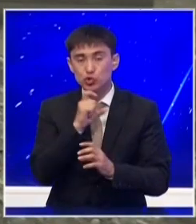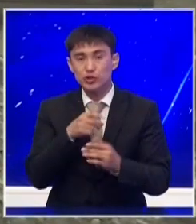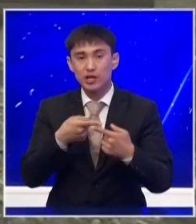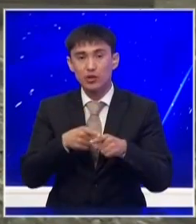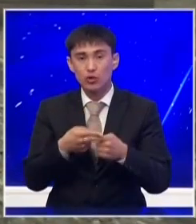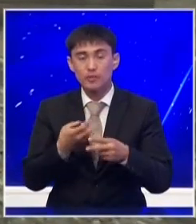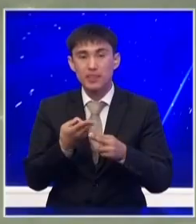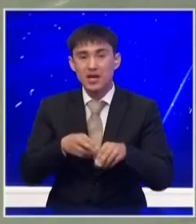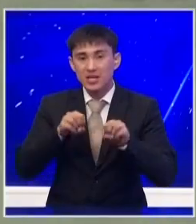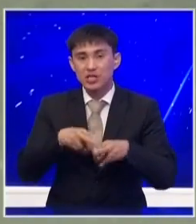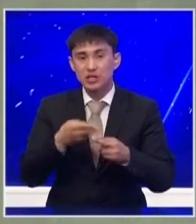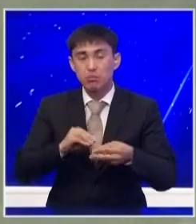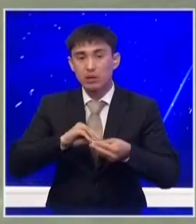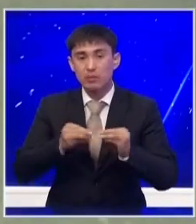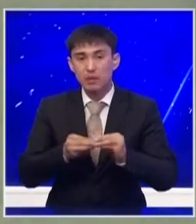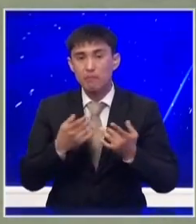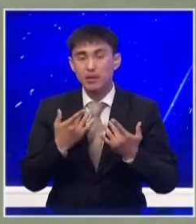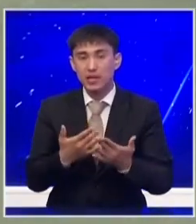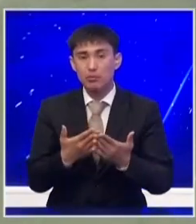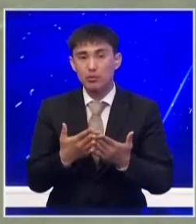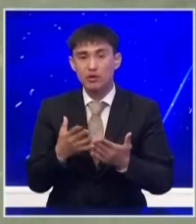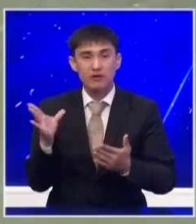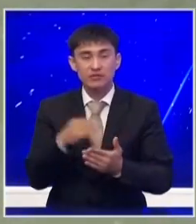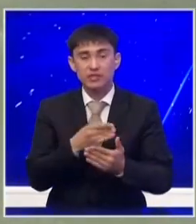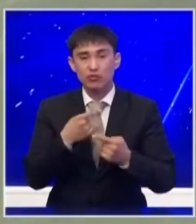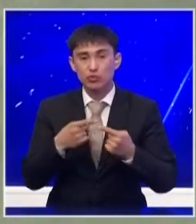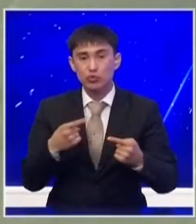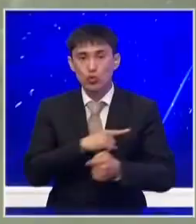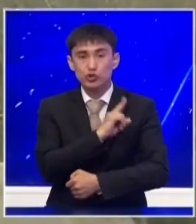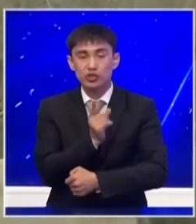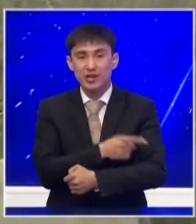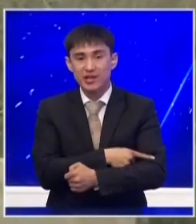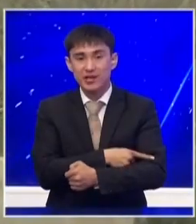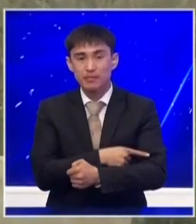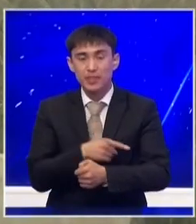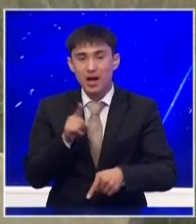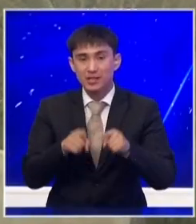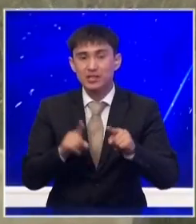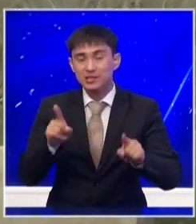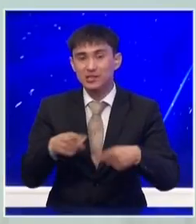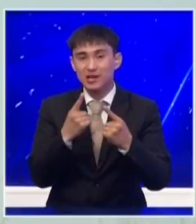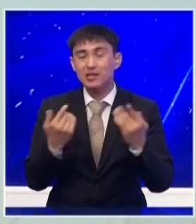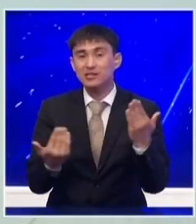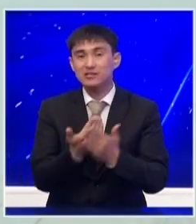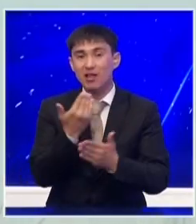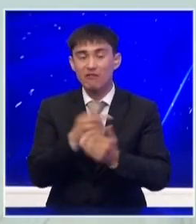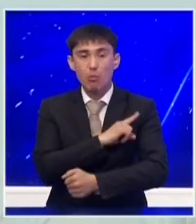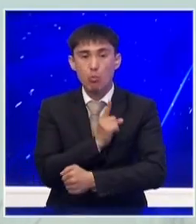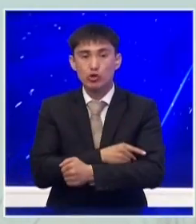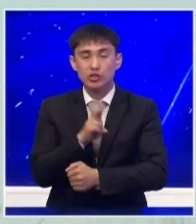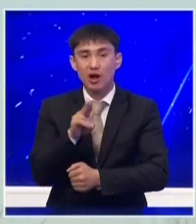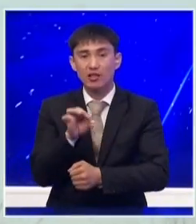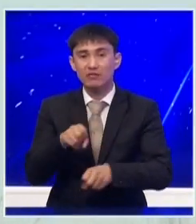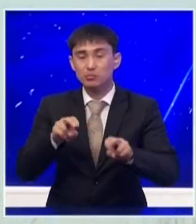Решение этих и других проблем потребует, помимо всего прочего, усиления, а где-то и создания заново мощного